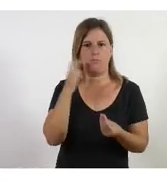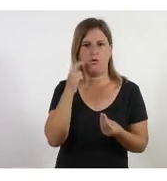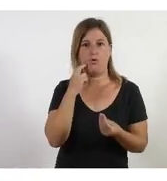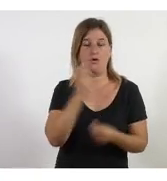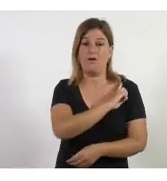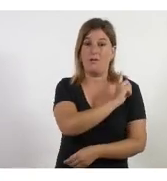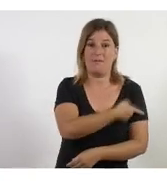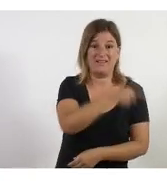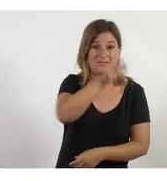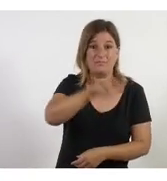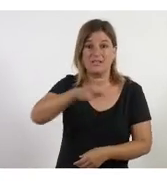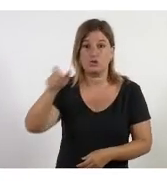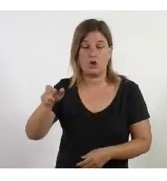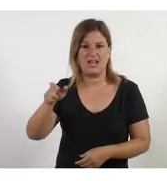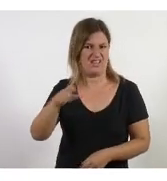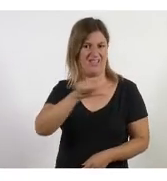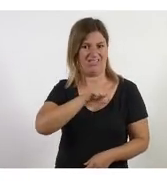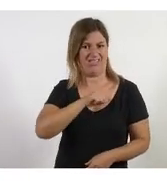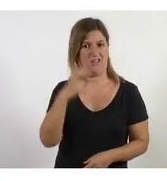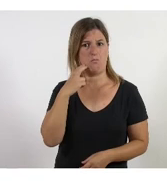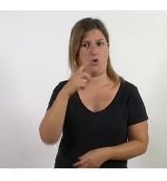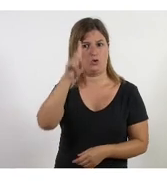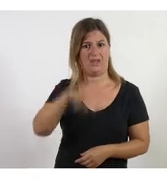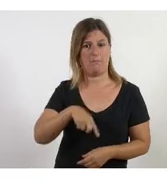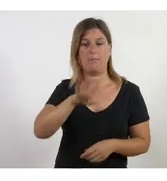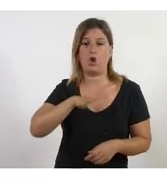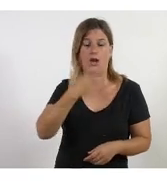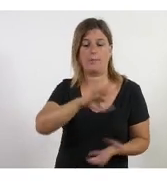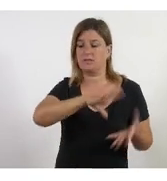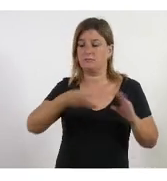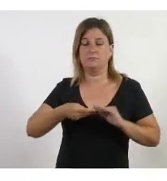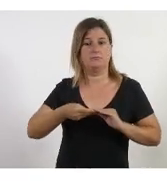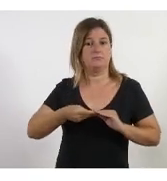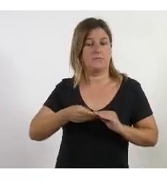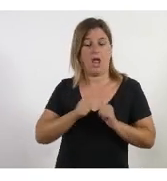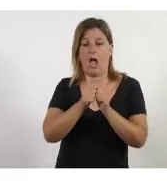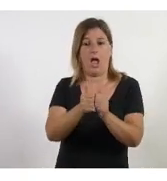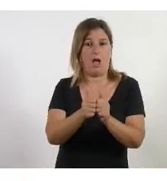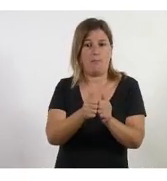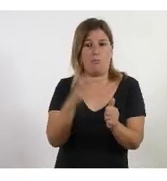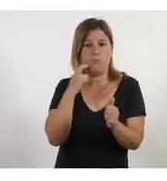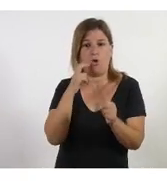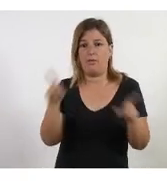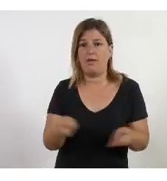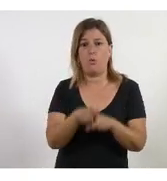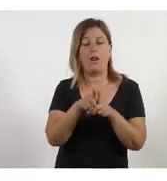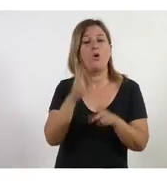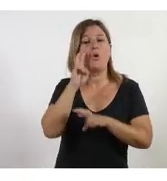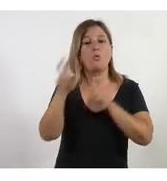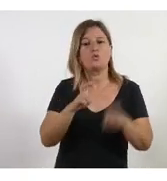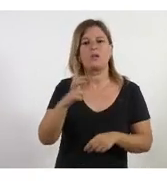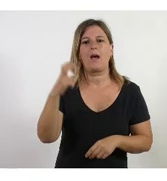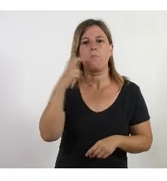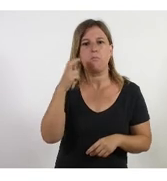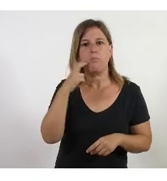que fan és que sabem desenvolupar-nos i caminar amb la por i fer que la por sigui una aliada en el